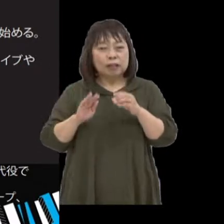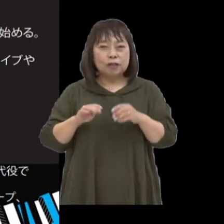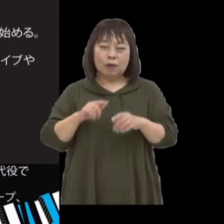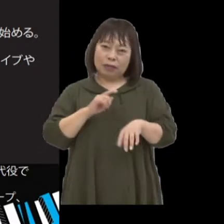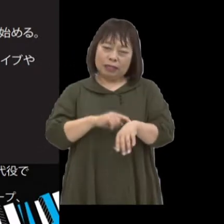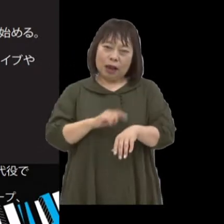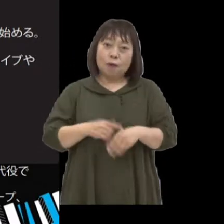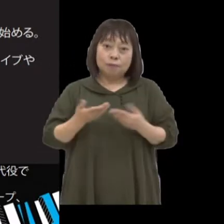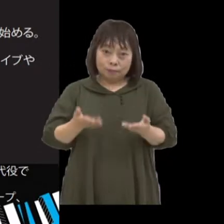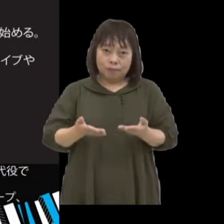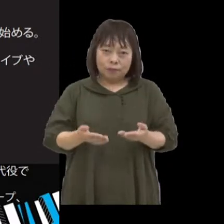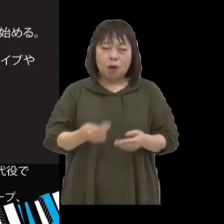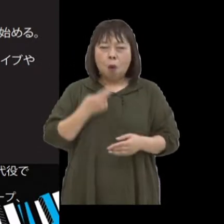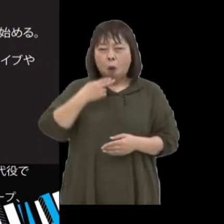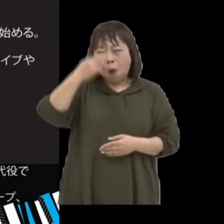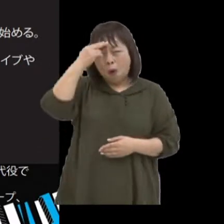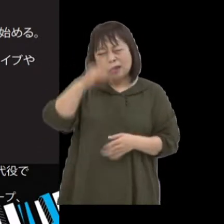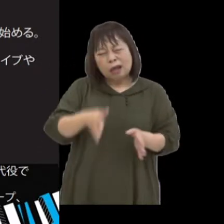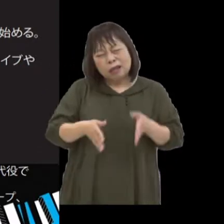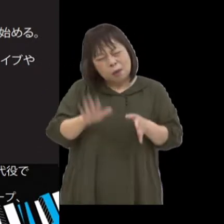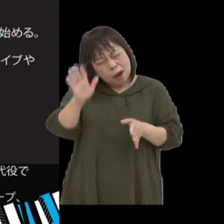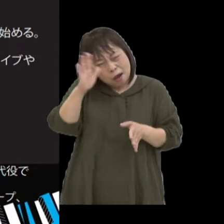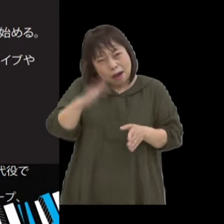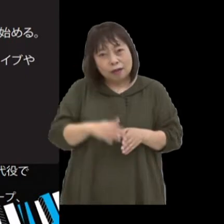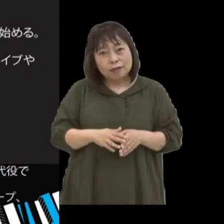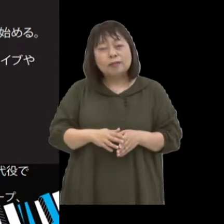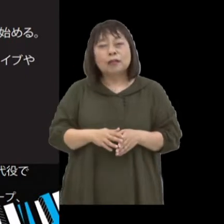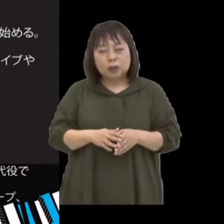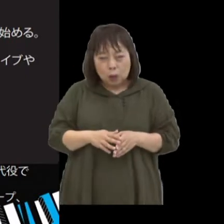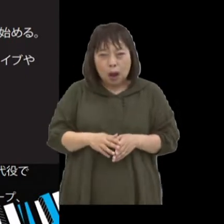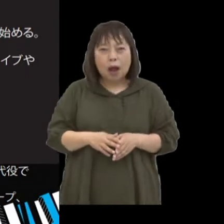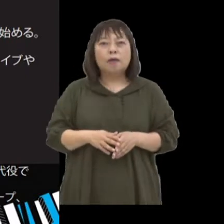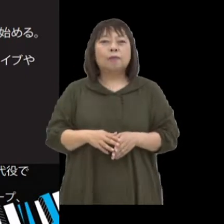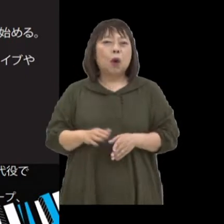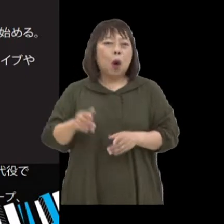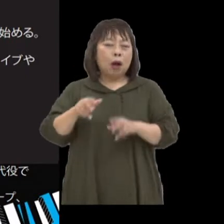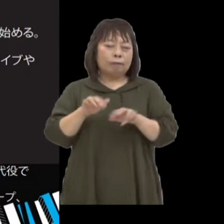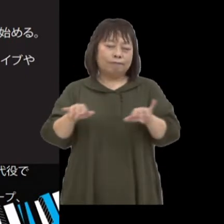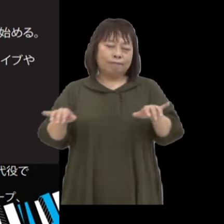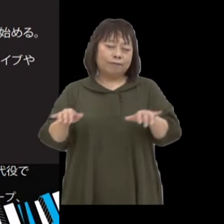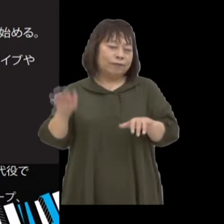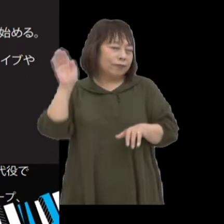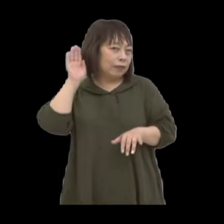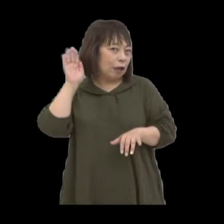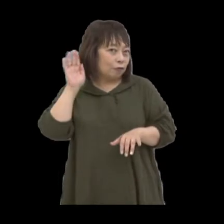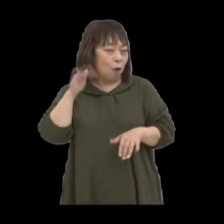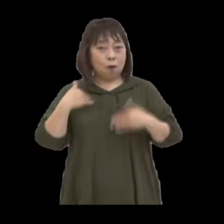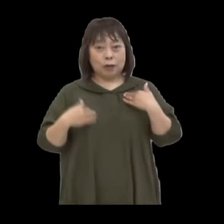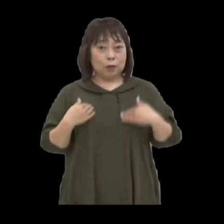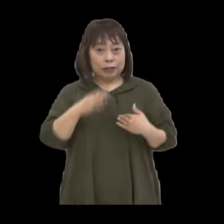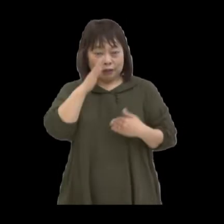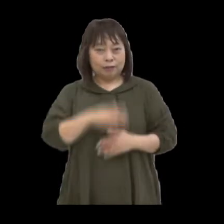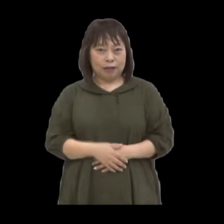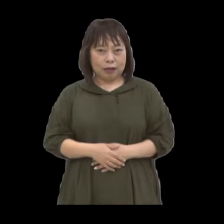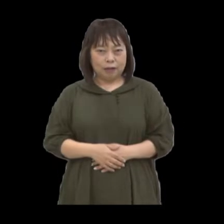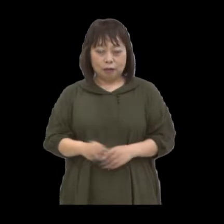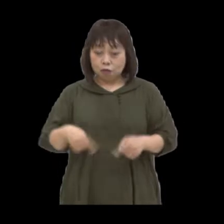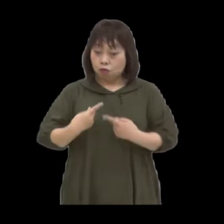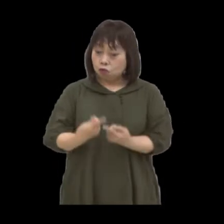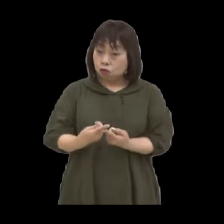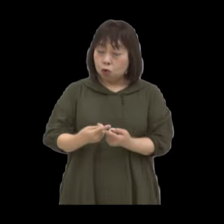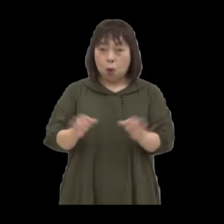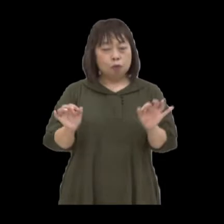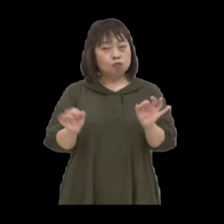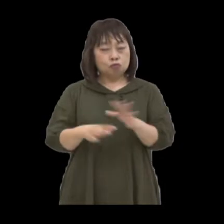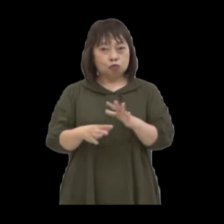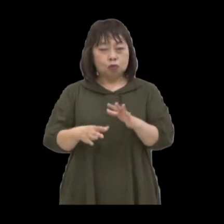お酒はちょっとという方は思う存分ジャズをお楽しみください。入場は無料となっ